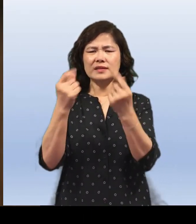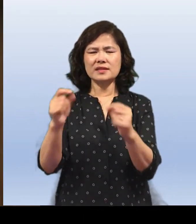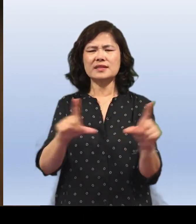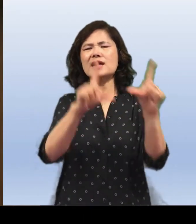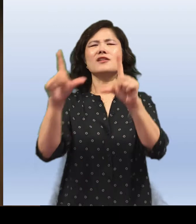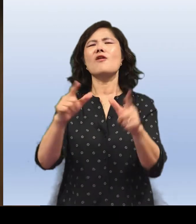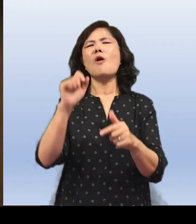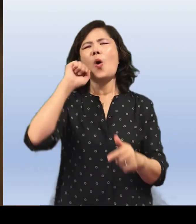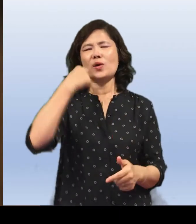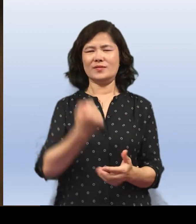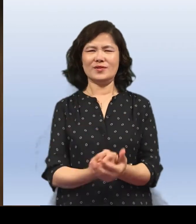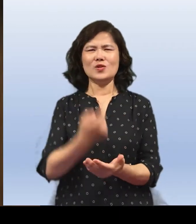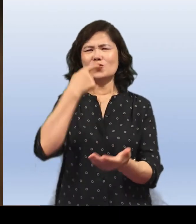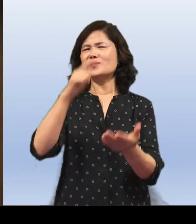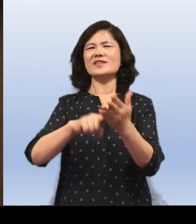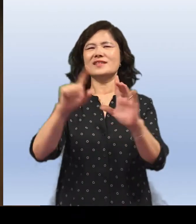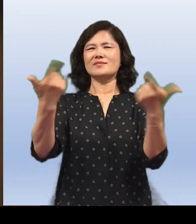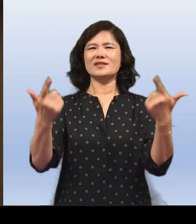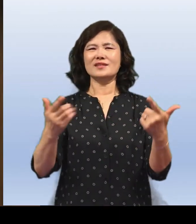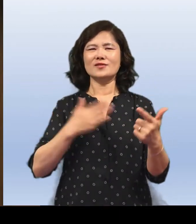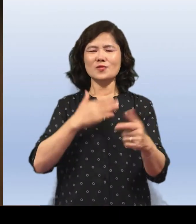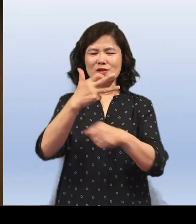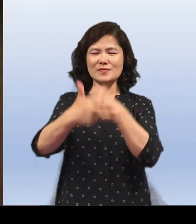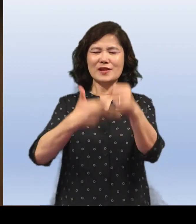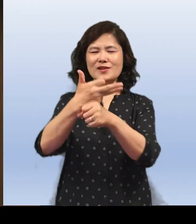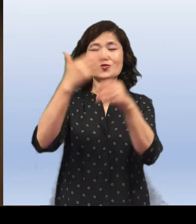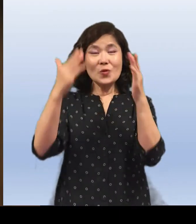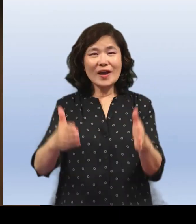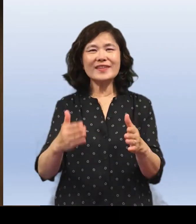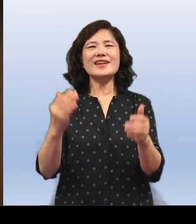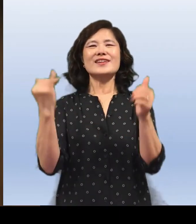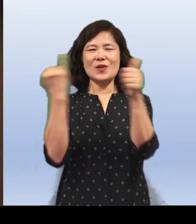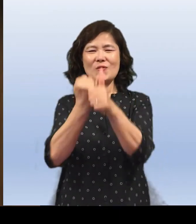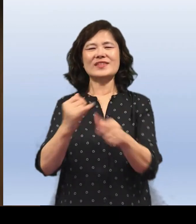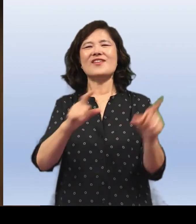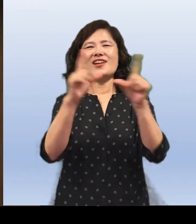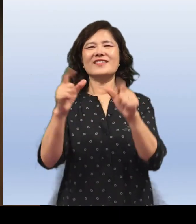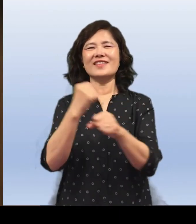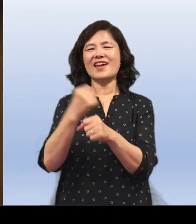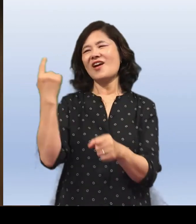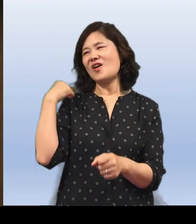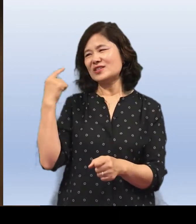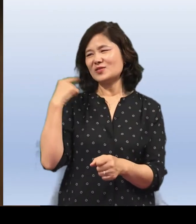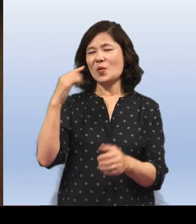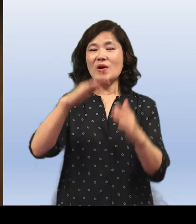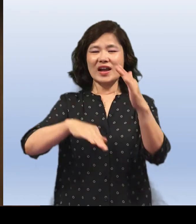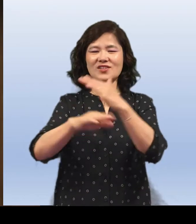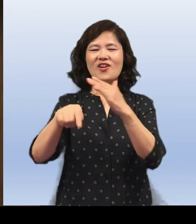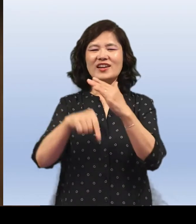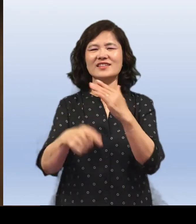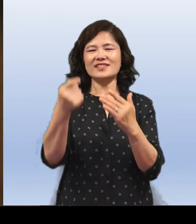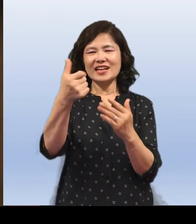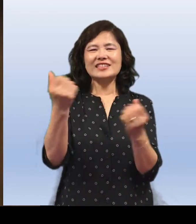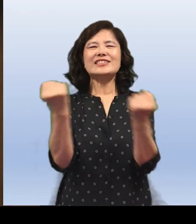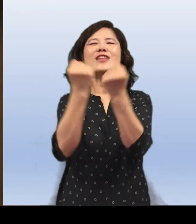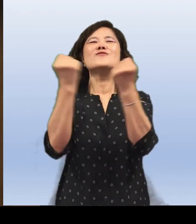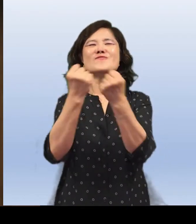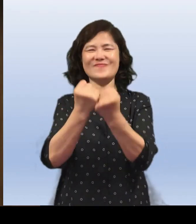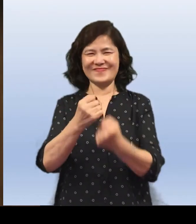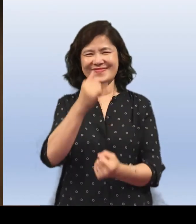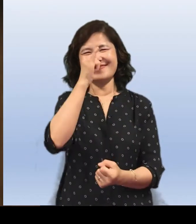쉽지 않습니다. 저도 18년 동안 결혼 생활을 했는데요. 어제도 가정 안에서 작은 다툼이